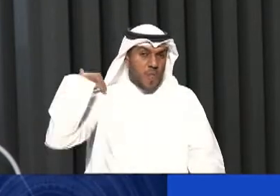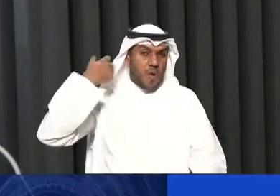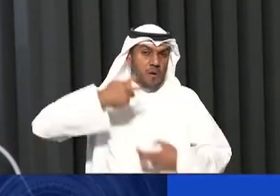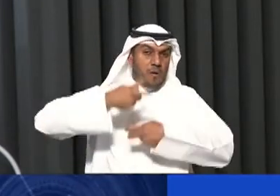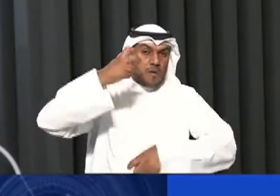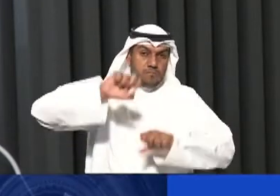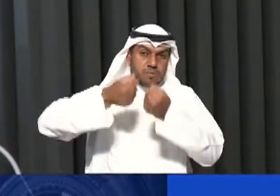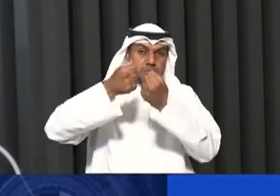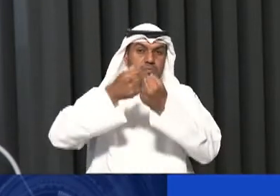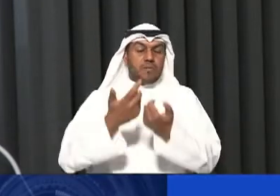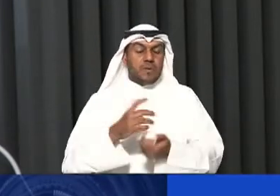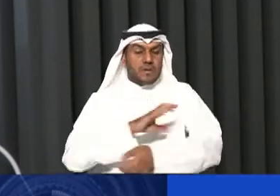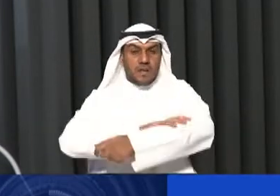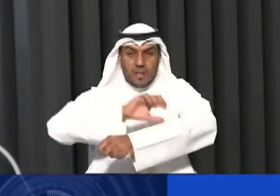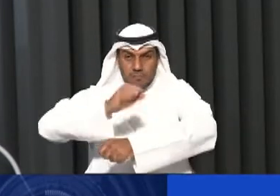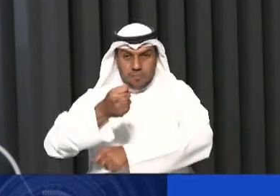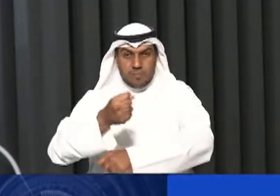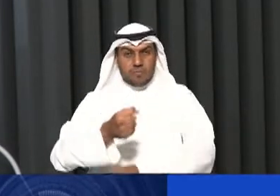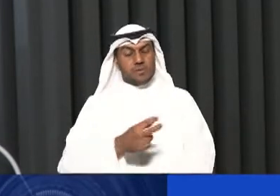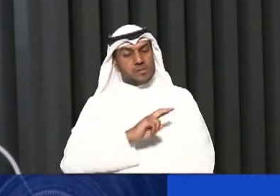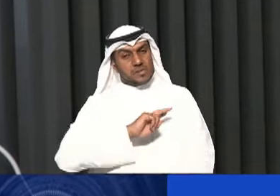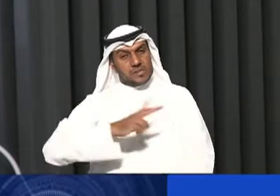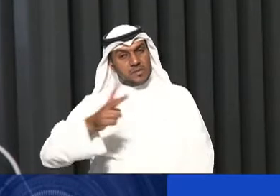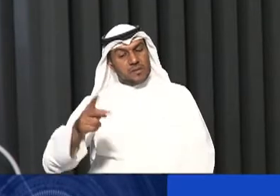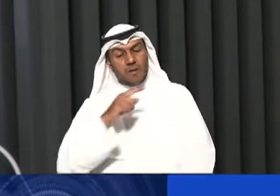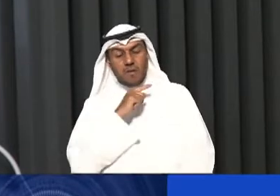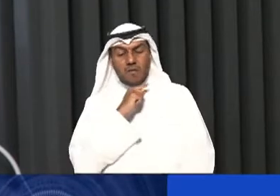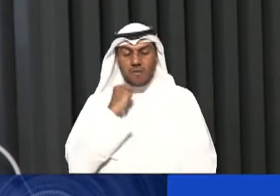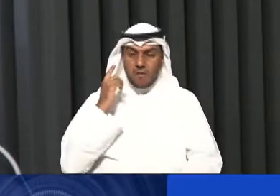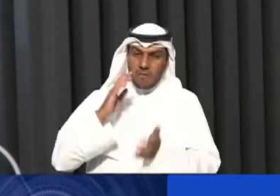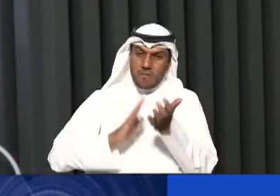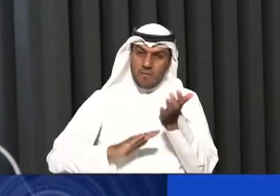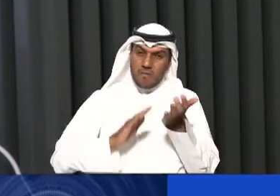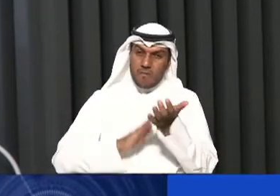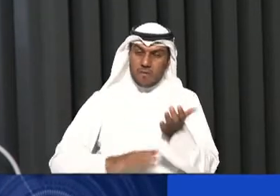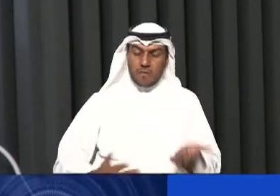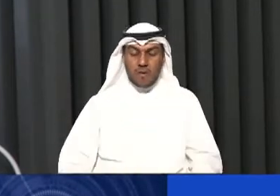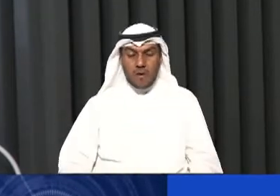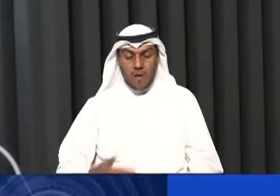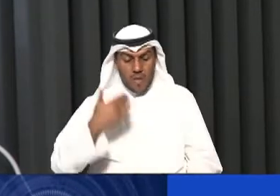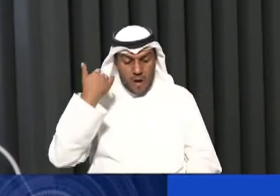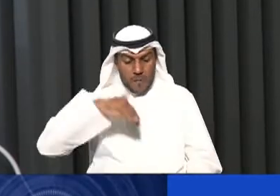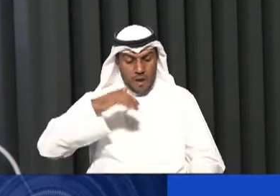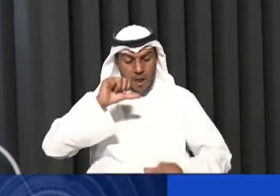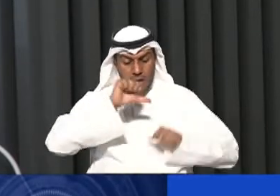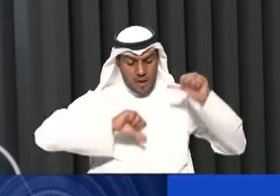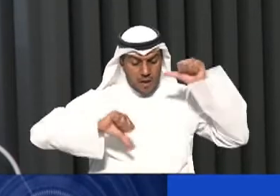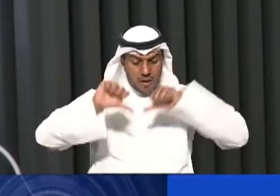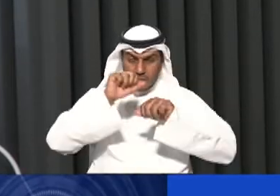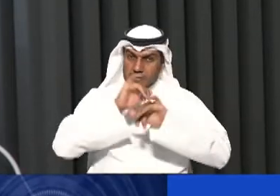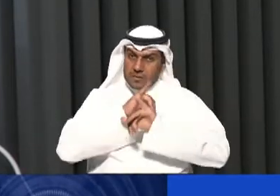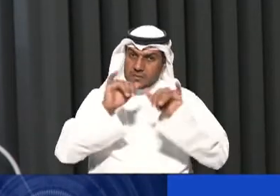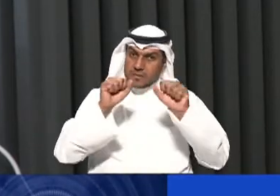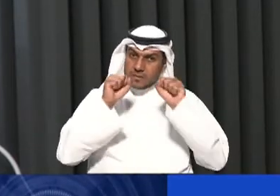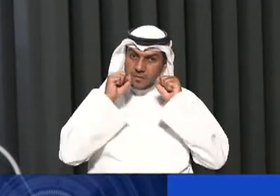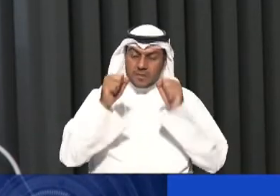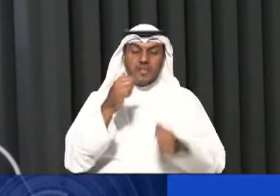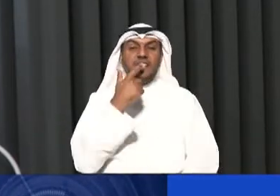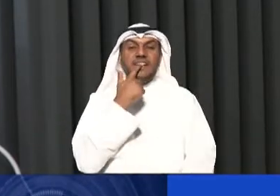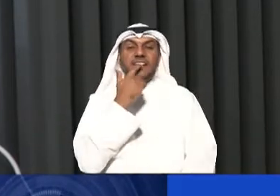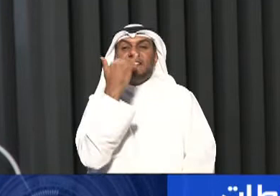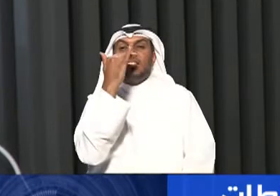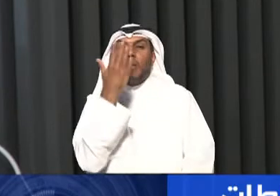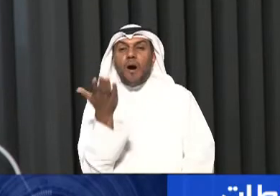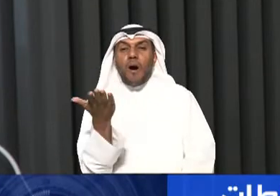في الأطراف، بعض الحالات تستدعي إلى تدخل جراحي. للأسف نشوف فئة عمرية اللي هم فئة الشباب سن